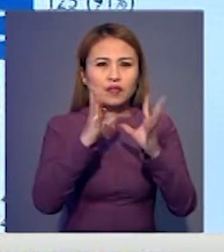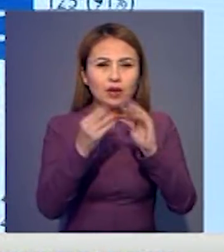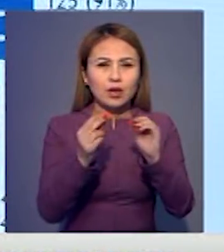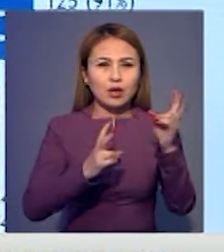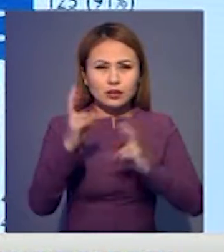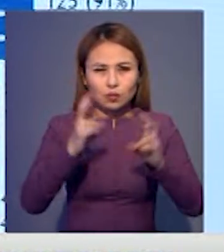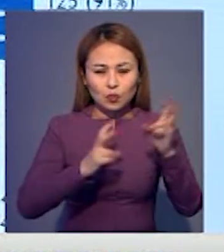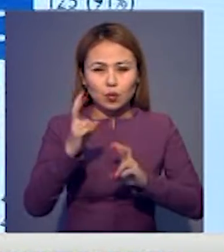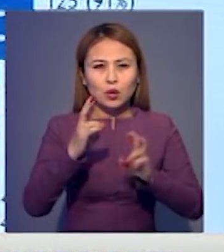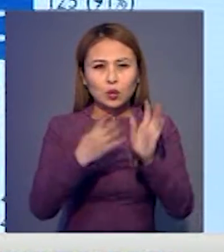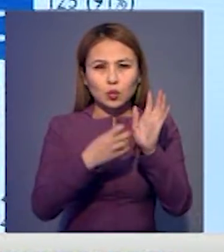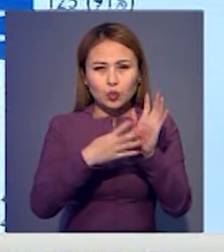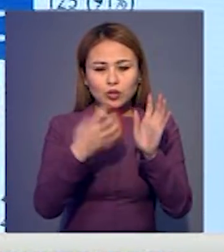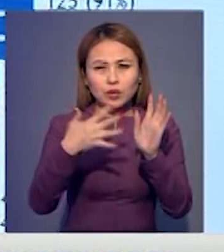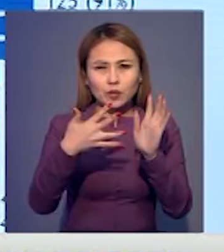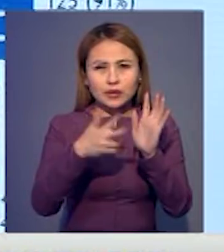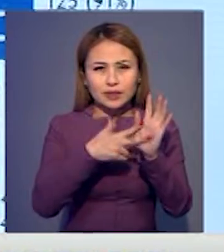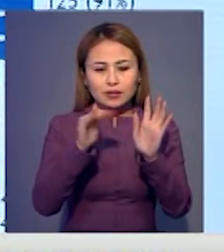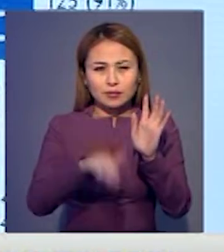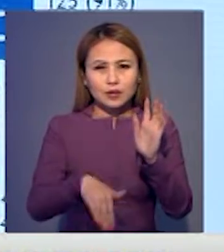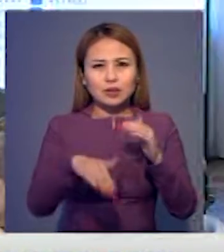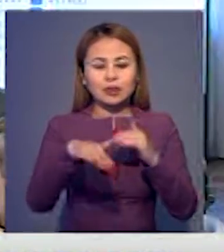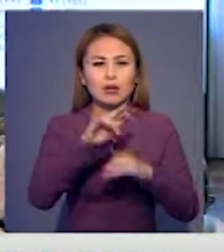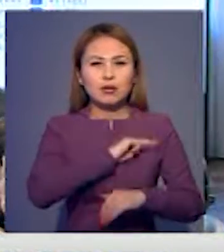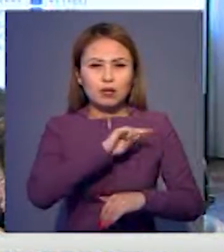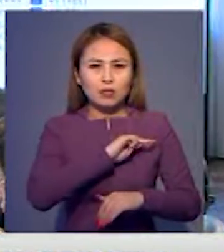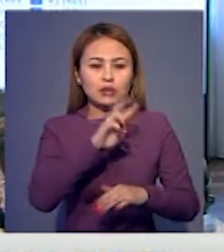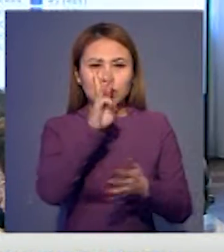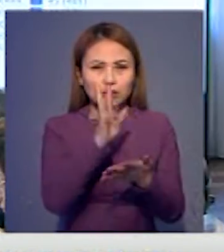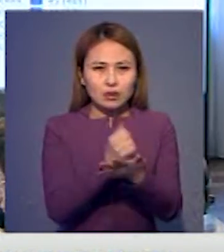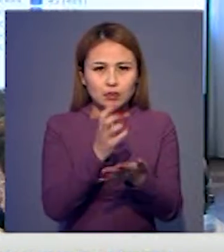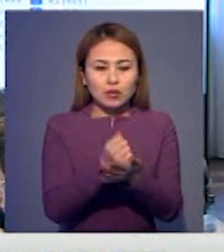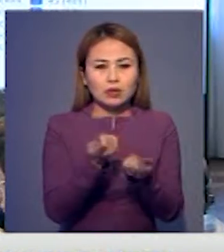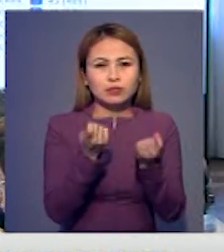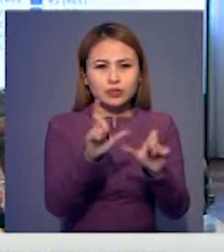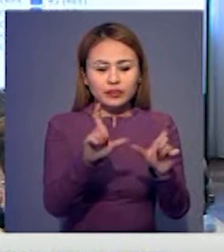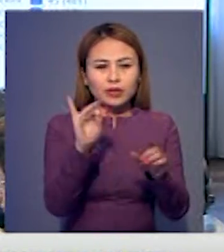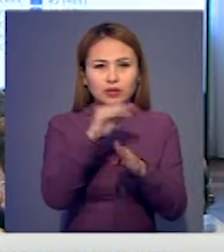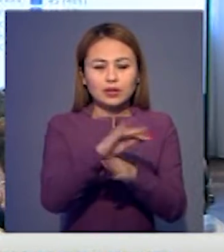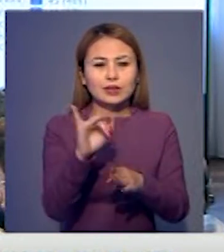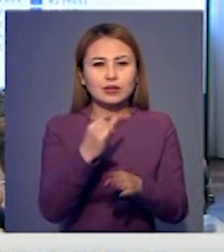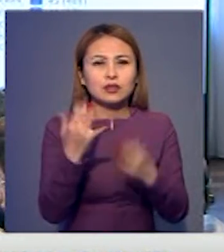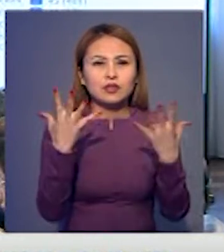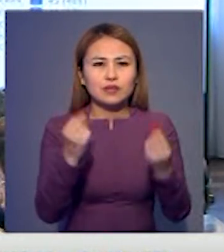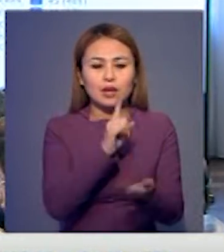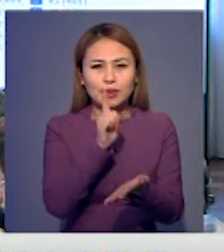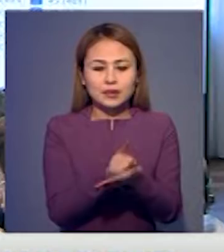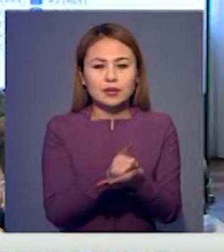кәсіпорындарда 958 мың қызметкерлердің жалақысы өсті. Ендігенде